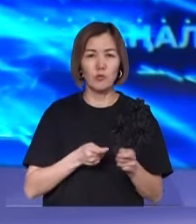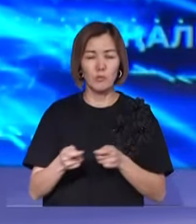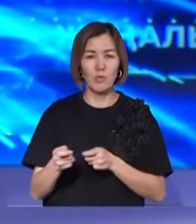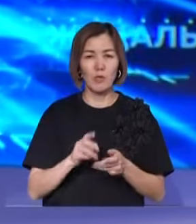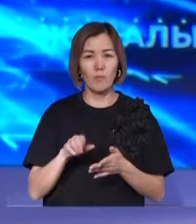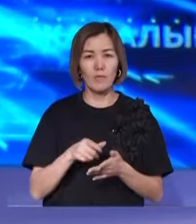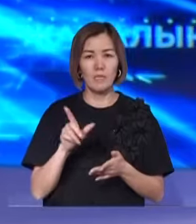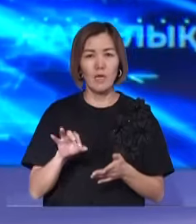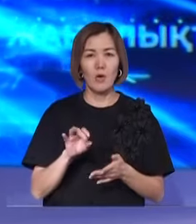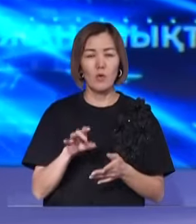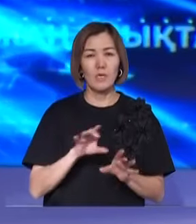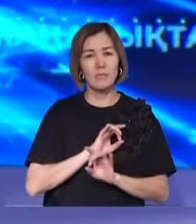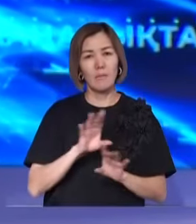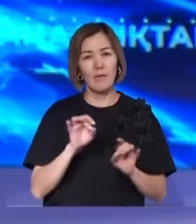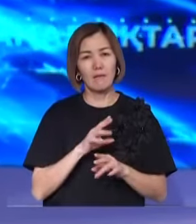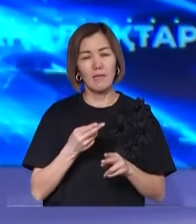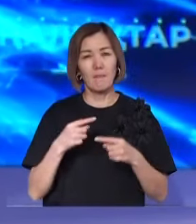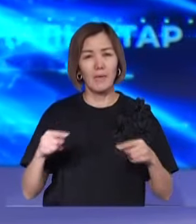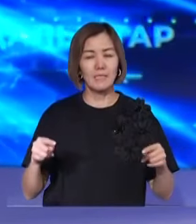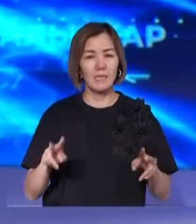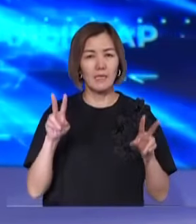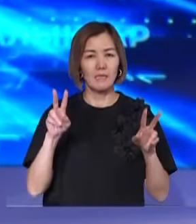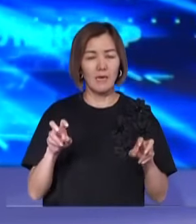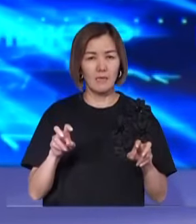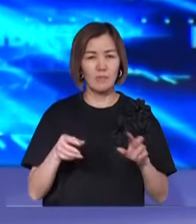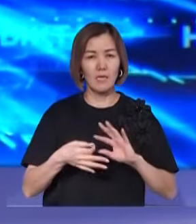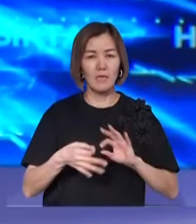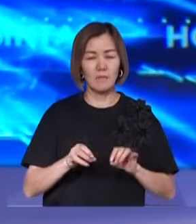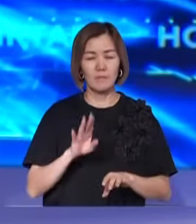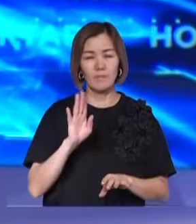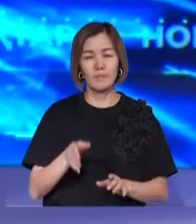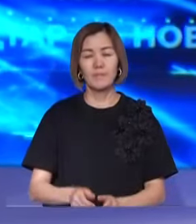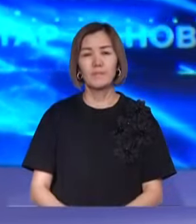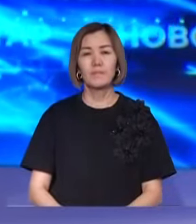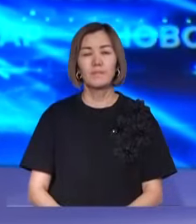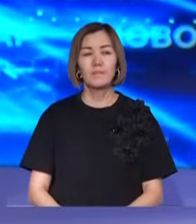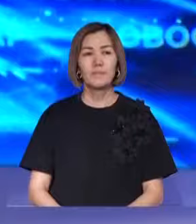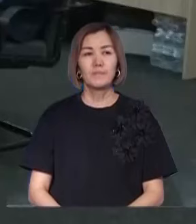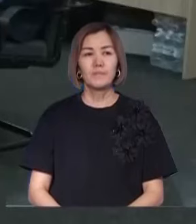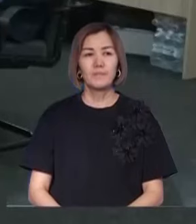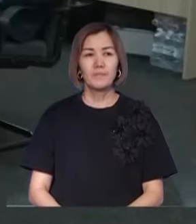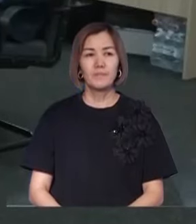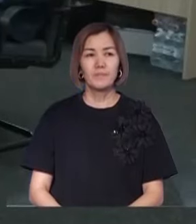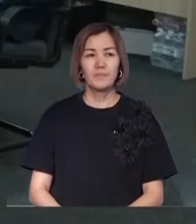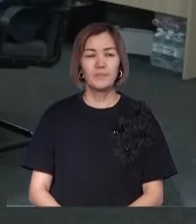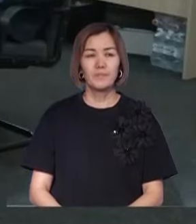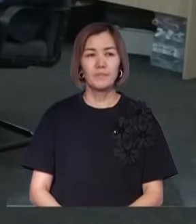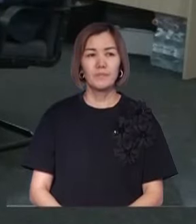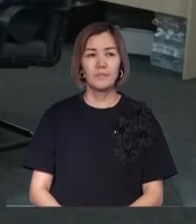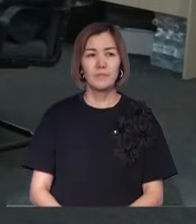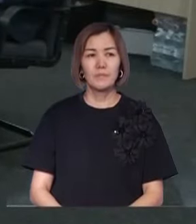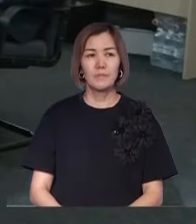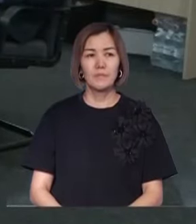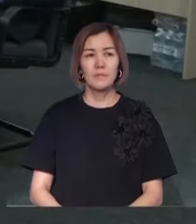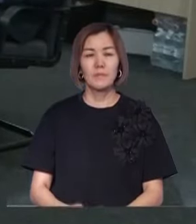басшысы Аслан Ораз баяндады. Басқа да көтерілген мәселелер жайлы Аяулым Жүрсінқызы тарқатады. Осы жолғы